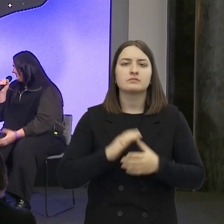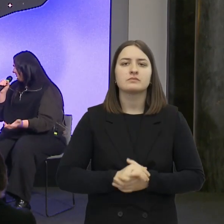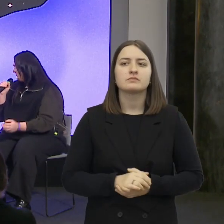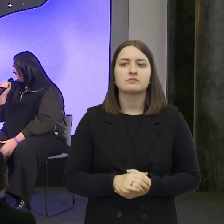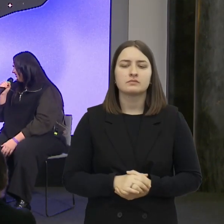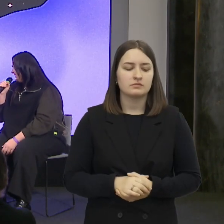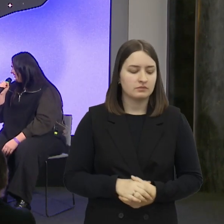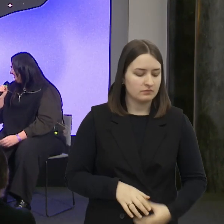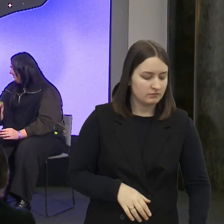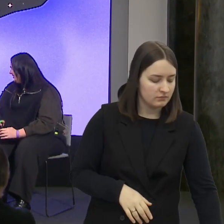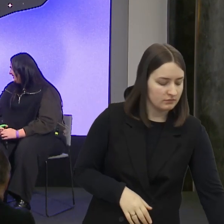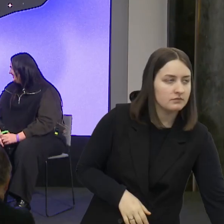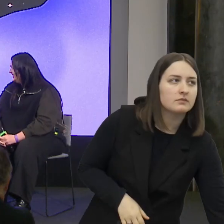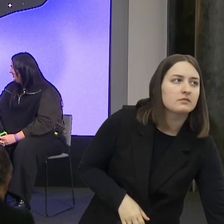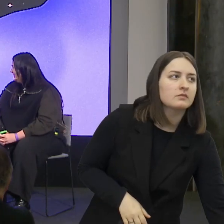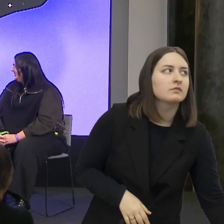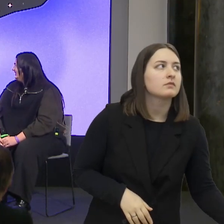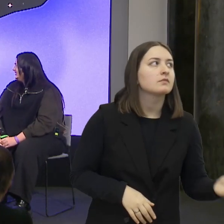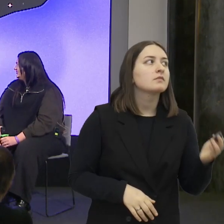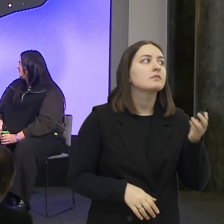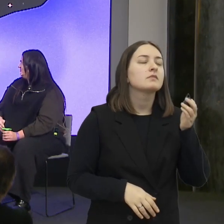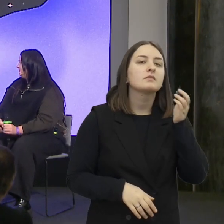Ray, do you have something to add?